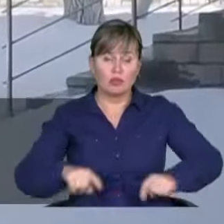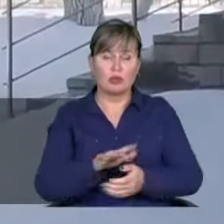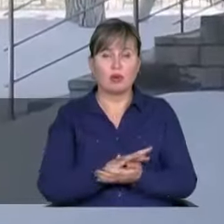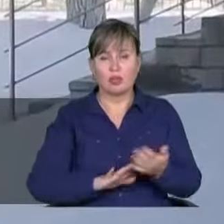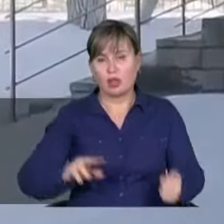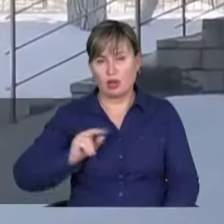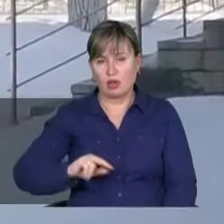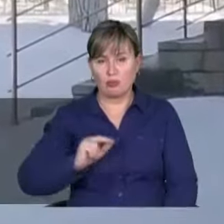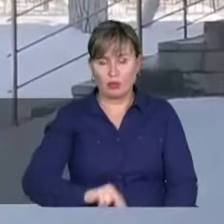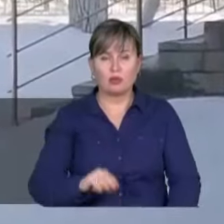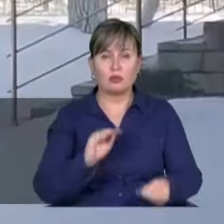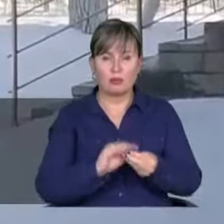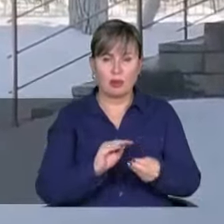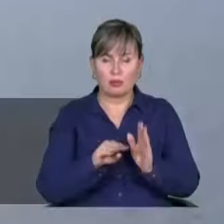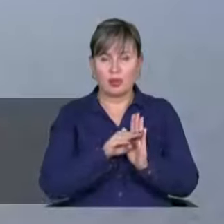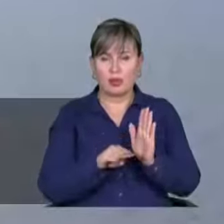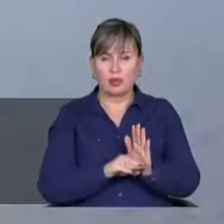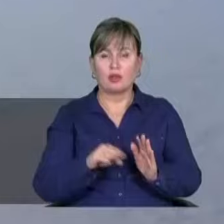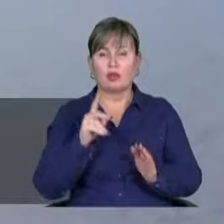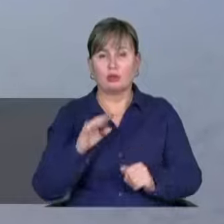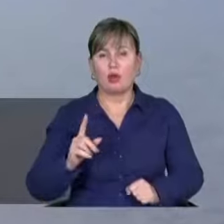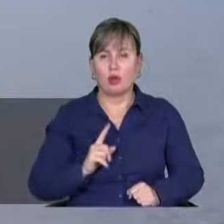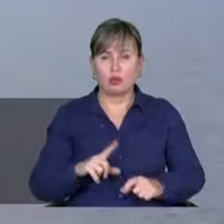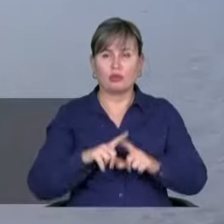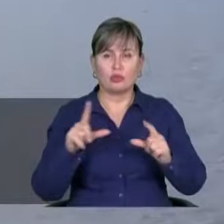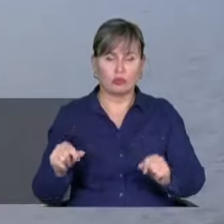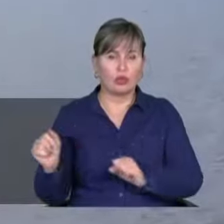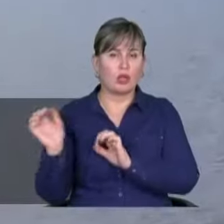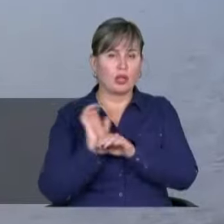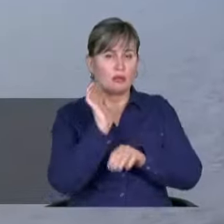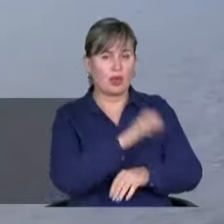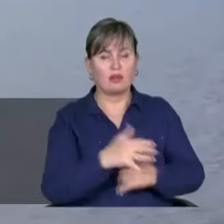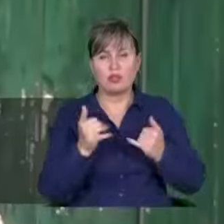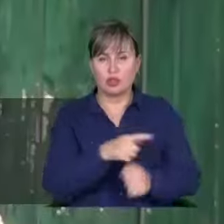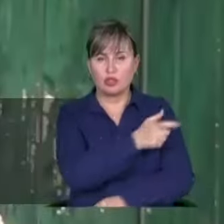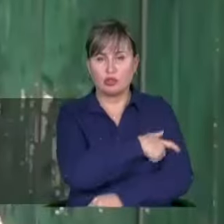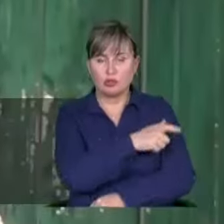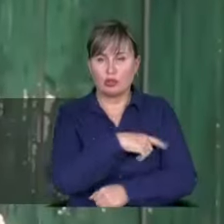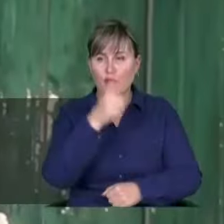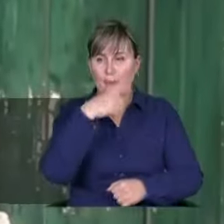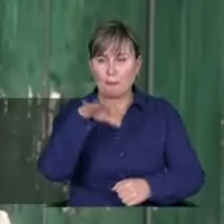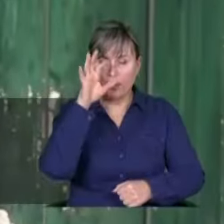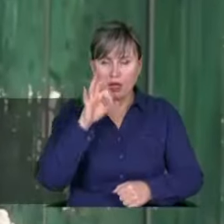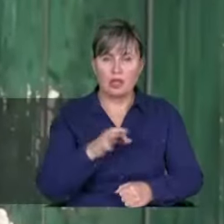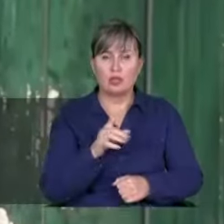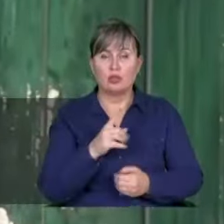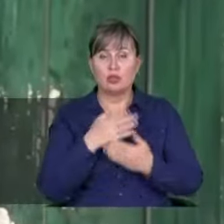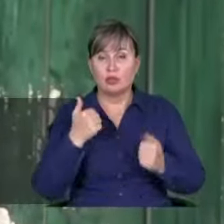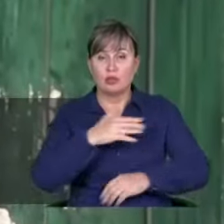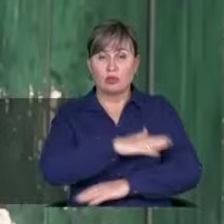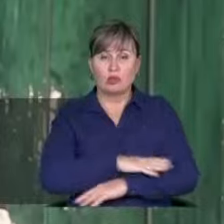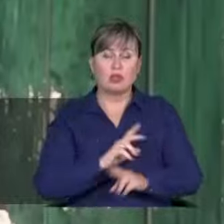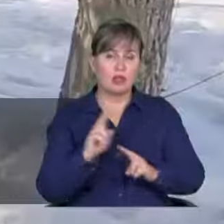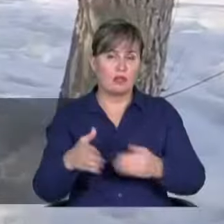продолжают работать в штатном режиме, однако охрану в школах все же усилили. Сейчас там дежурят полицейские. За отсутствие на уроках